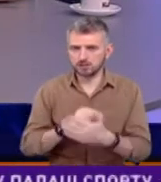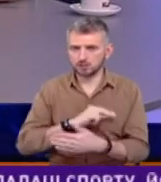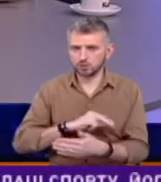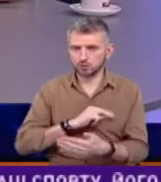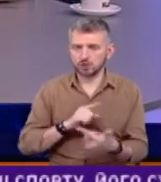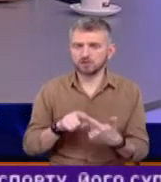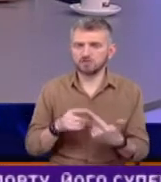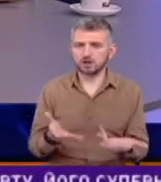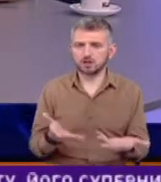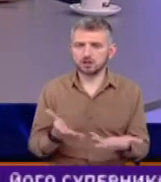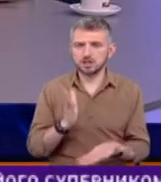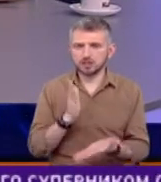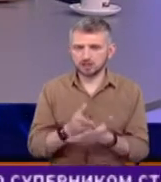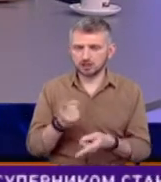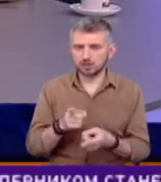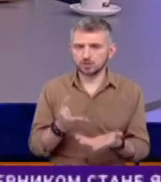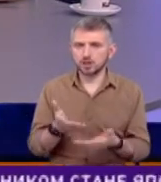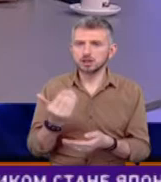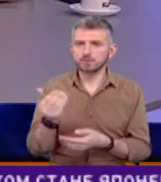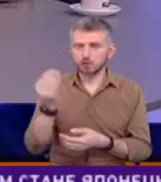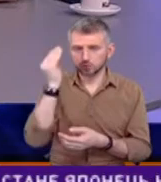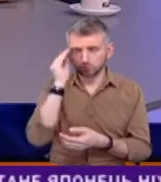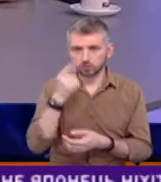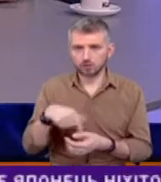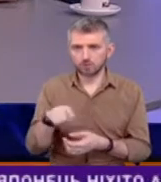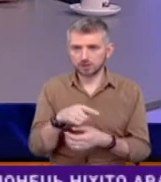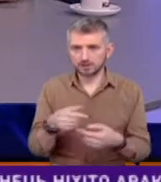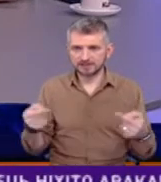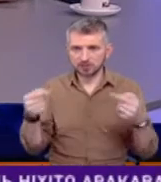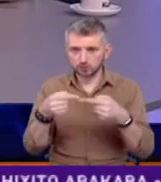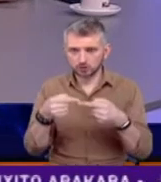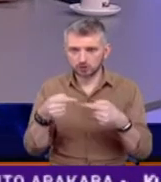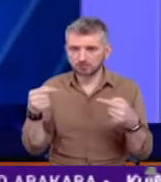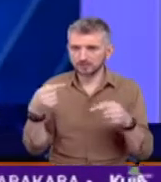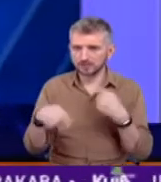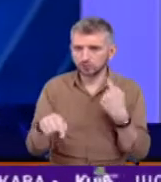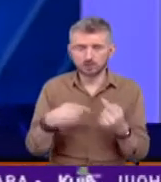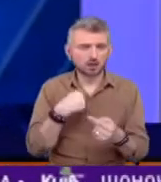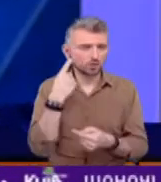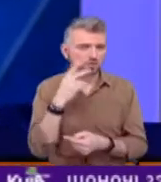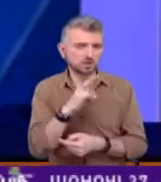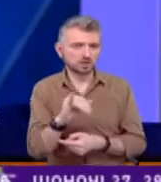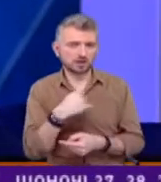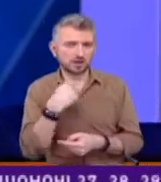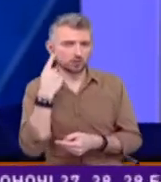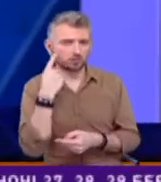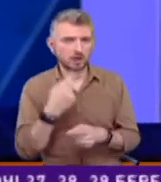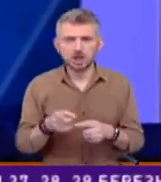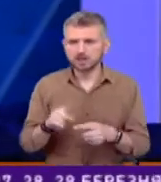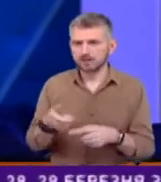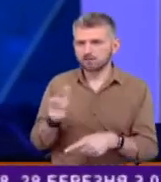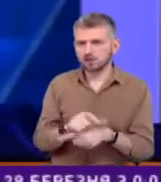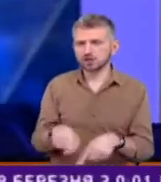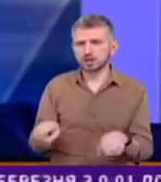працює, ну, є реальною, два. На вашу думку, вони стикнуться між собою чи ні? Я думаю, що ні. Я думаю, чи це більше